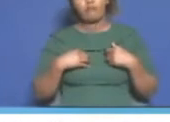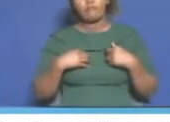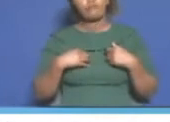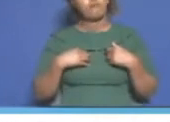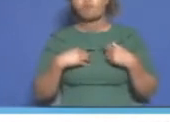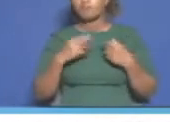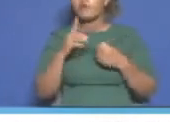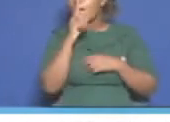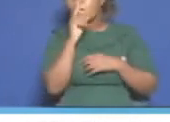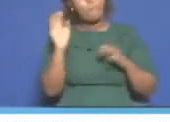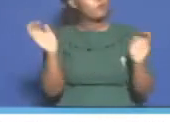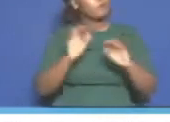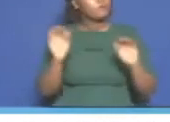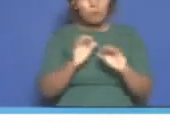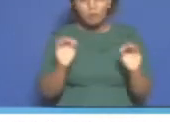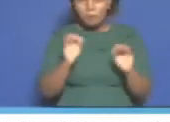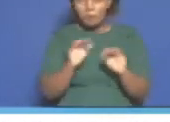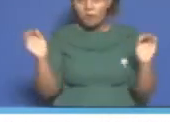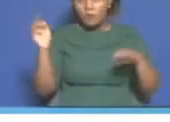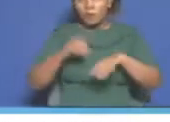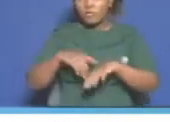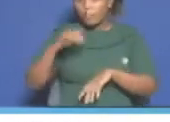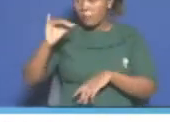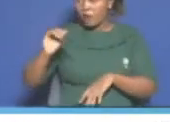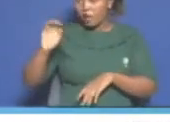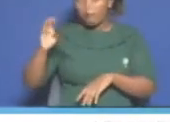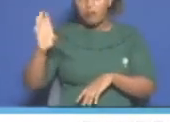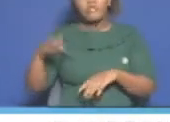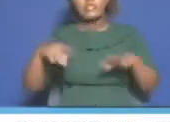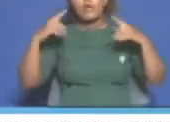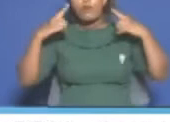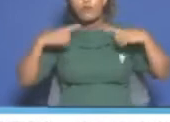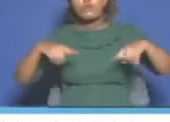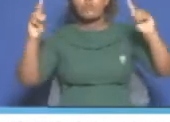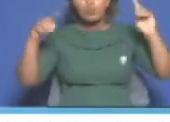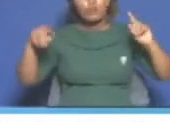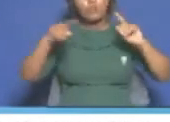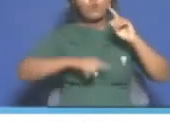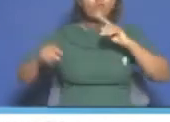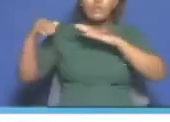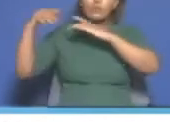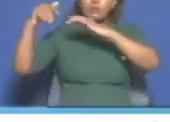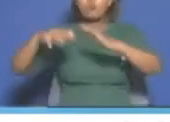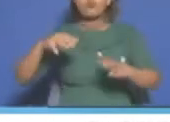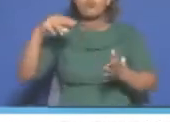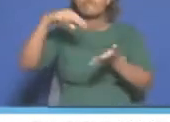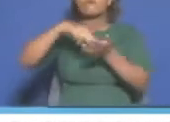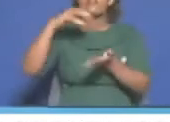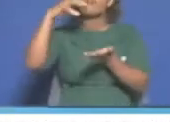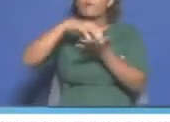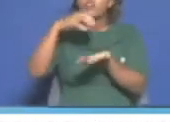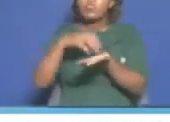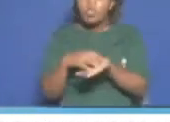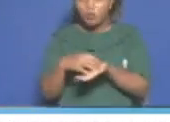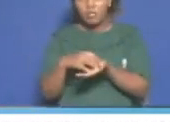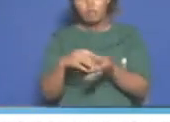kujitoa, ili wakati IEBC itakapotangaza officially tuweze kujitoa, kujitosa ulingoni na wacha wa